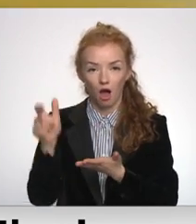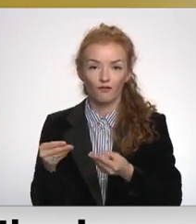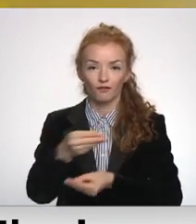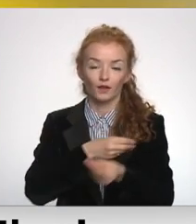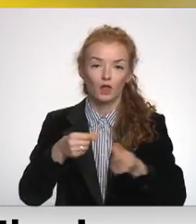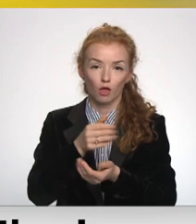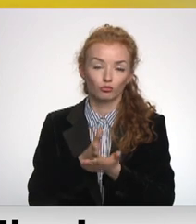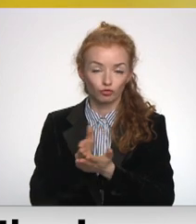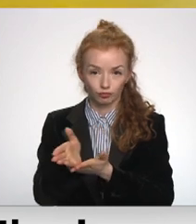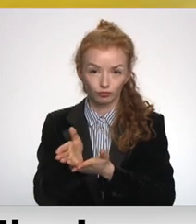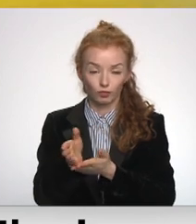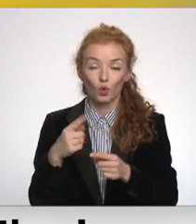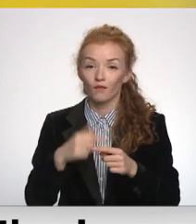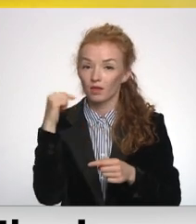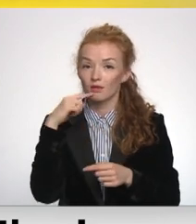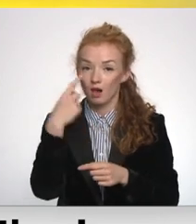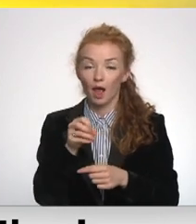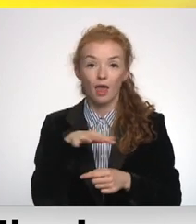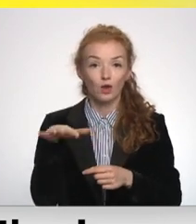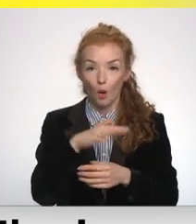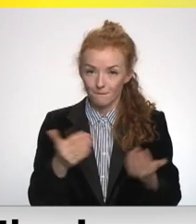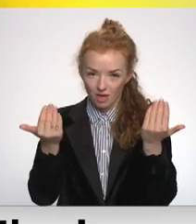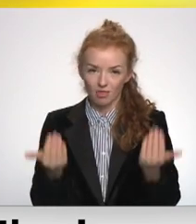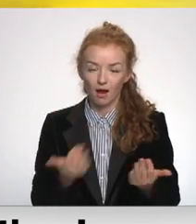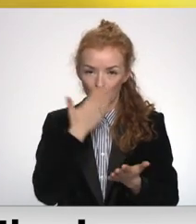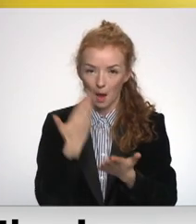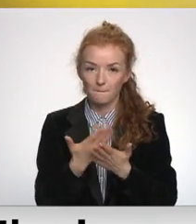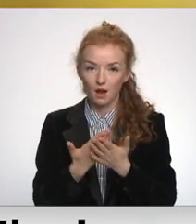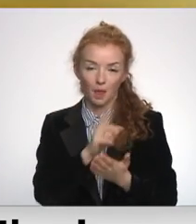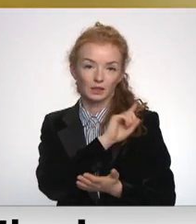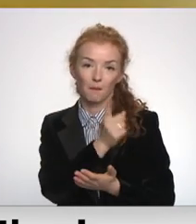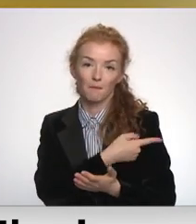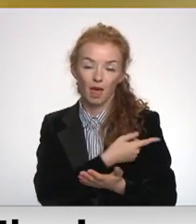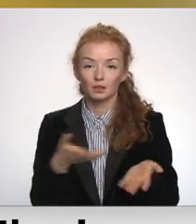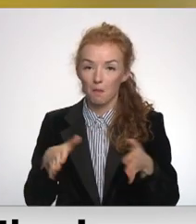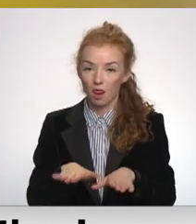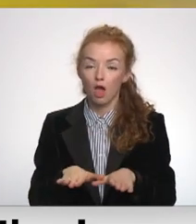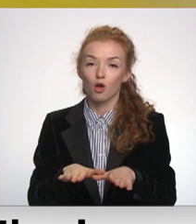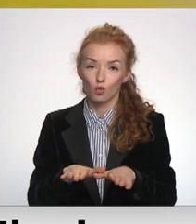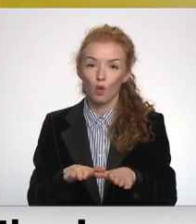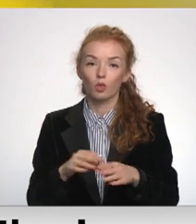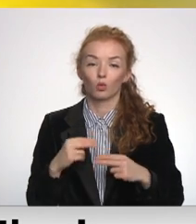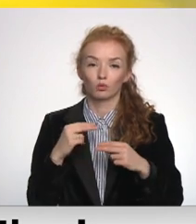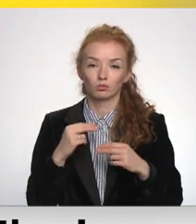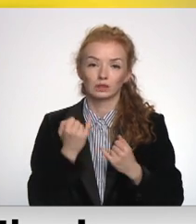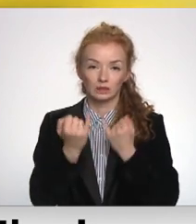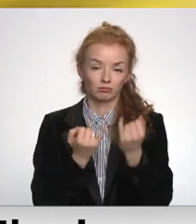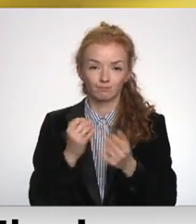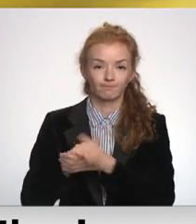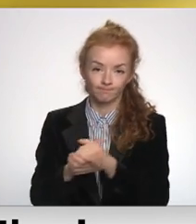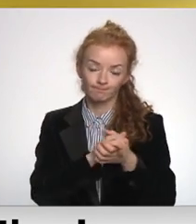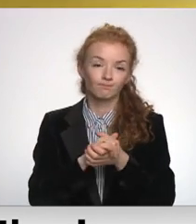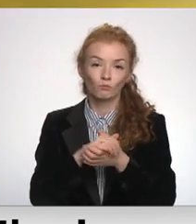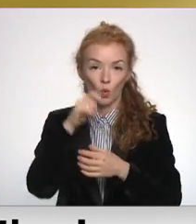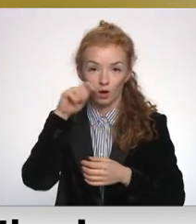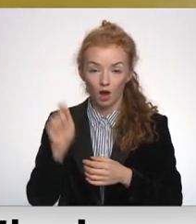Marēda Maginesa, uzsverot, ka Eiropai tagad ir jānodemonstrē spēks, paliekot solidārai ar Ukrainu. Komisāra